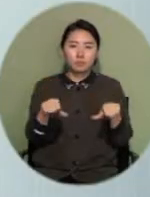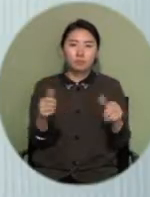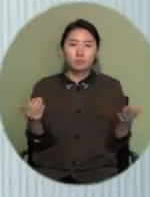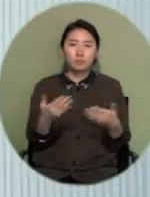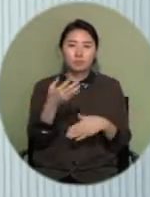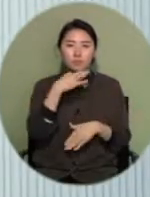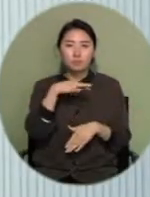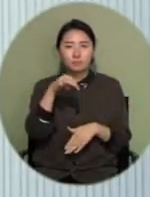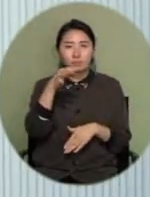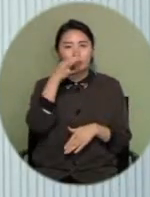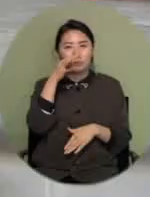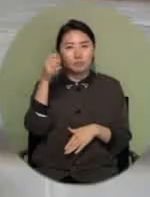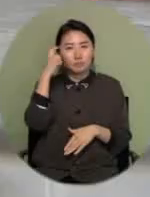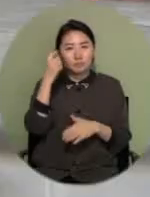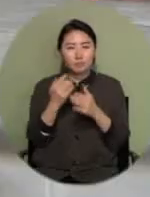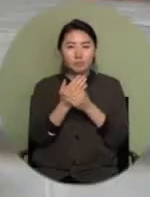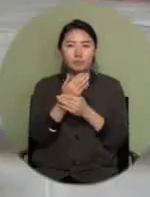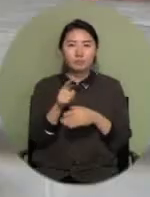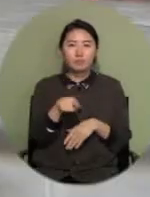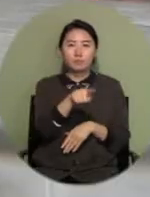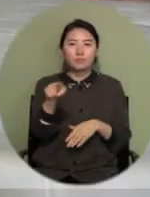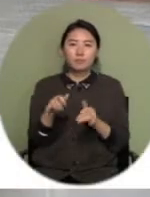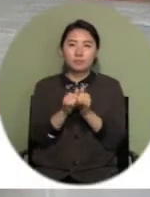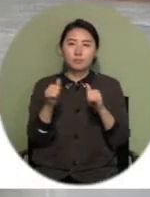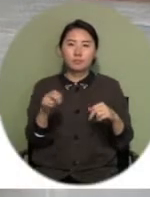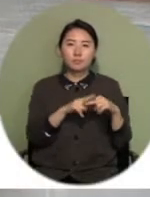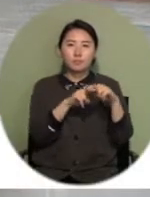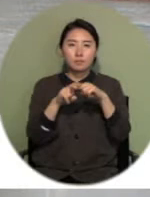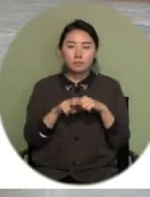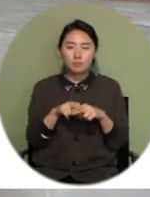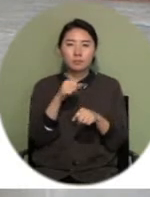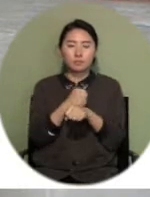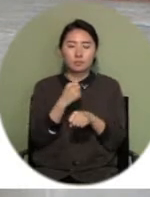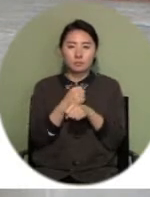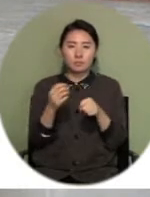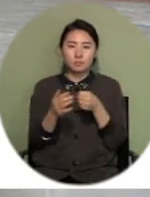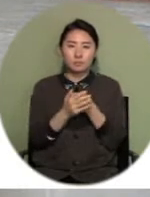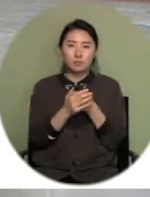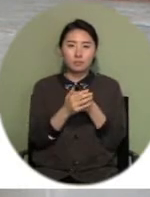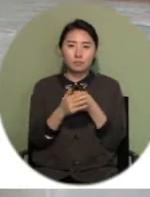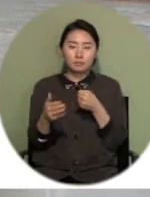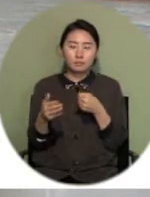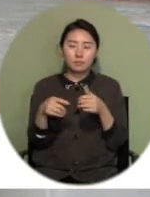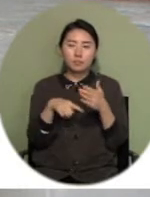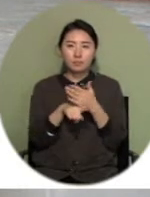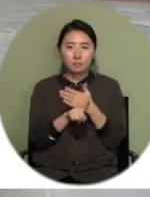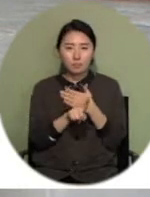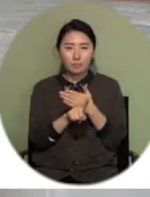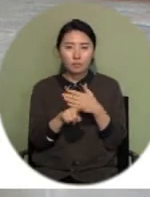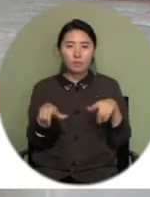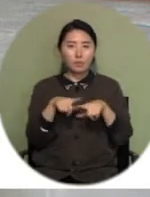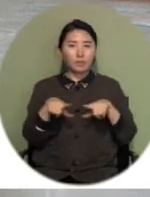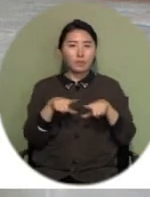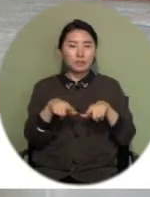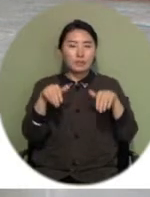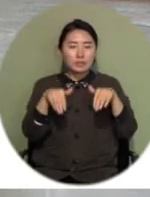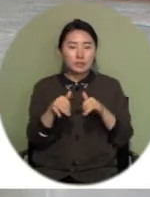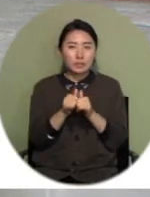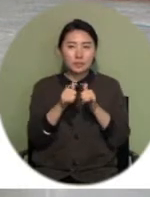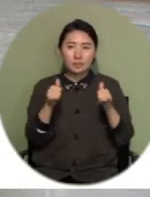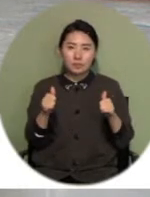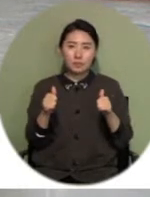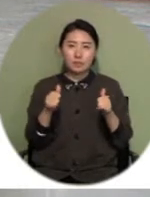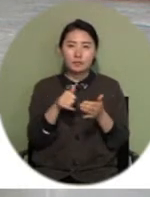안 생긴다는 것입니다 그 사람들 자작이 를 차지하고 있기 때문에 그 외에 자 일반적 직원들이 나가에